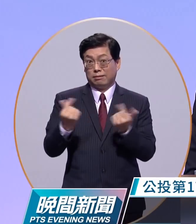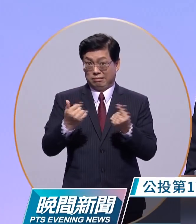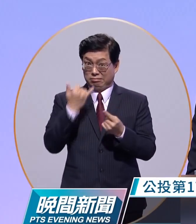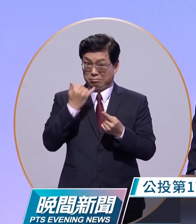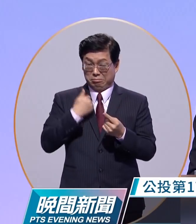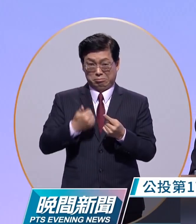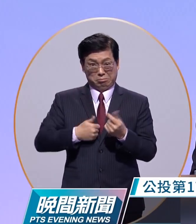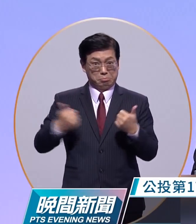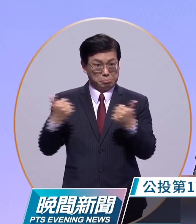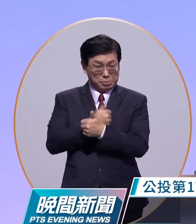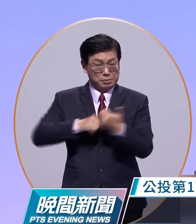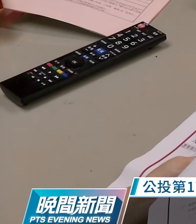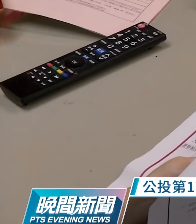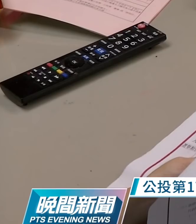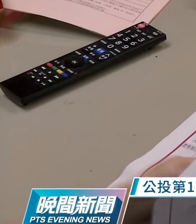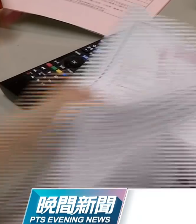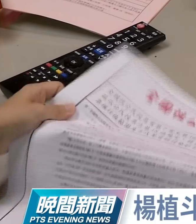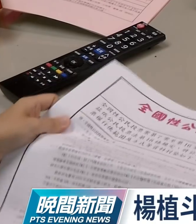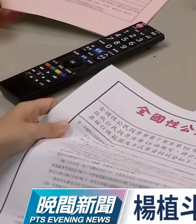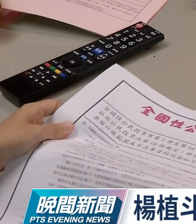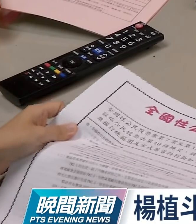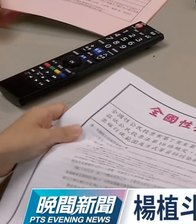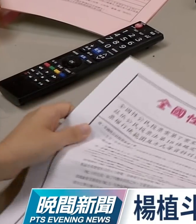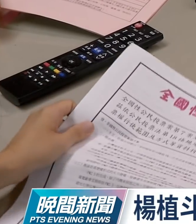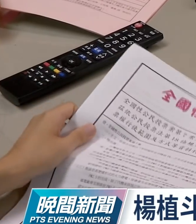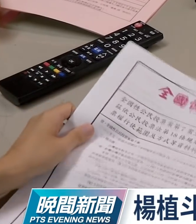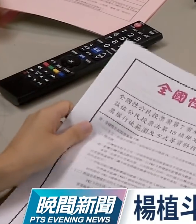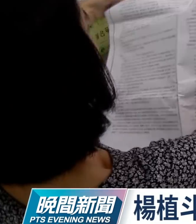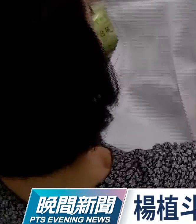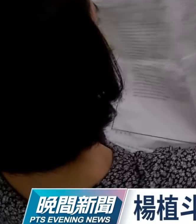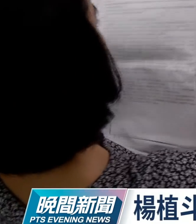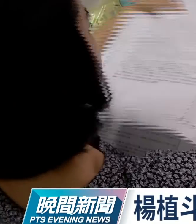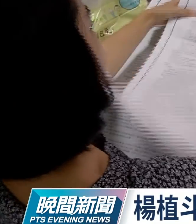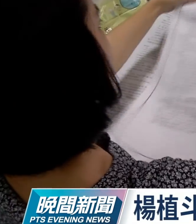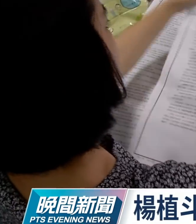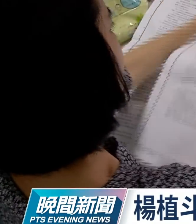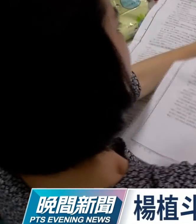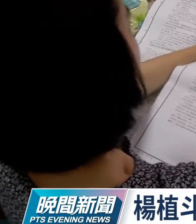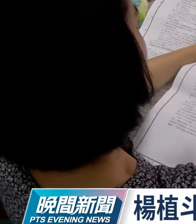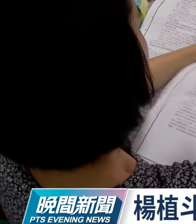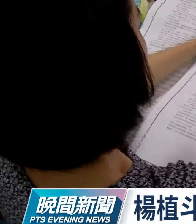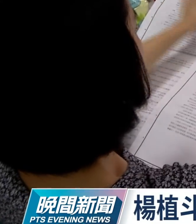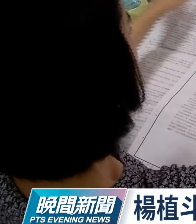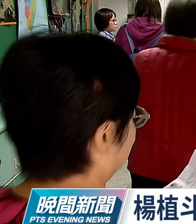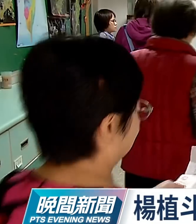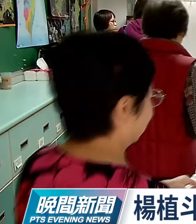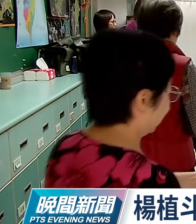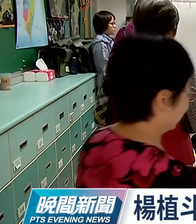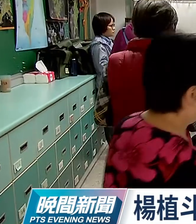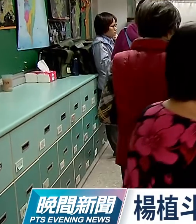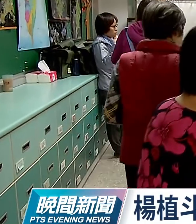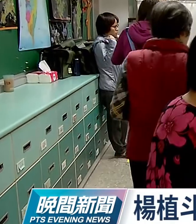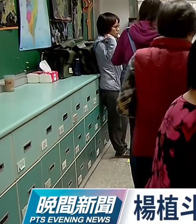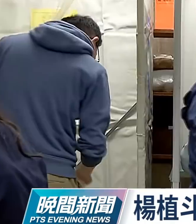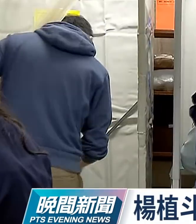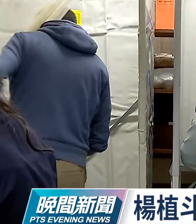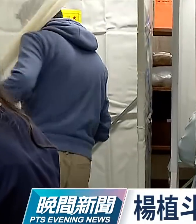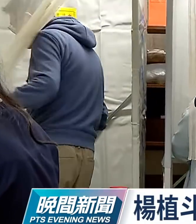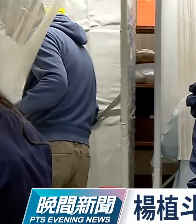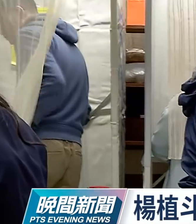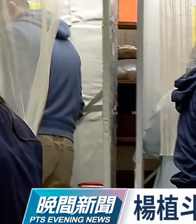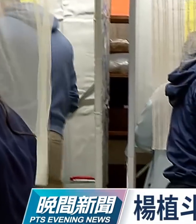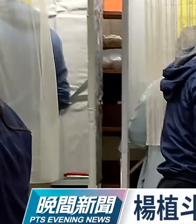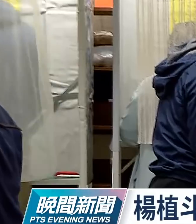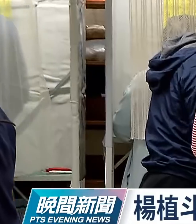可以去替代其他的能源。 针对公投榜大选，由正方国民党副发言人杨之斗对上民进党立委管碧